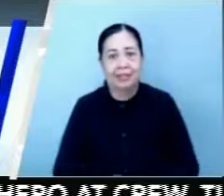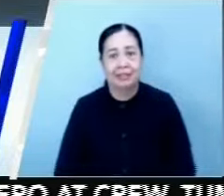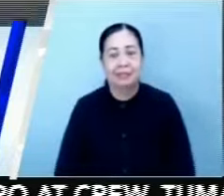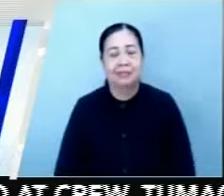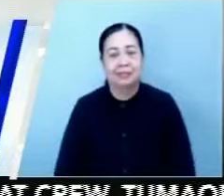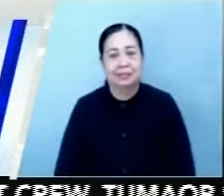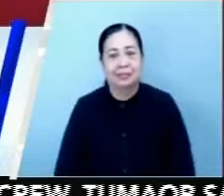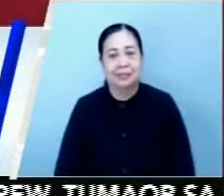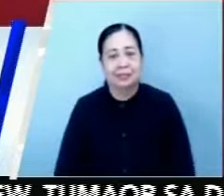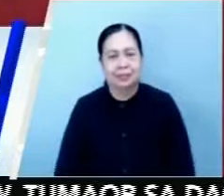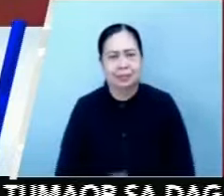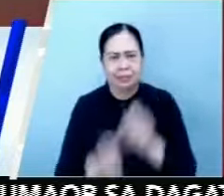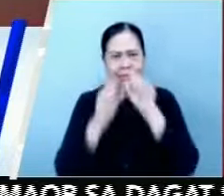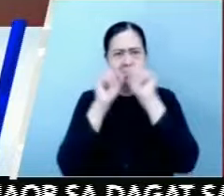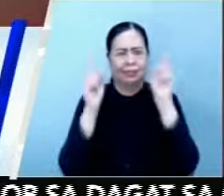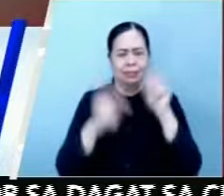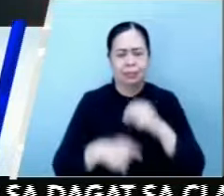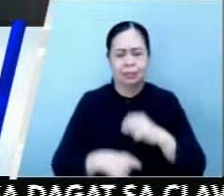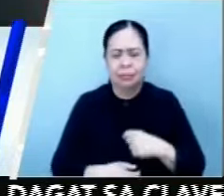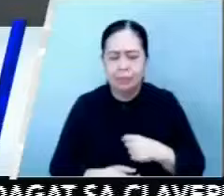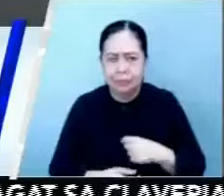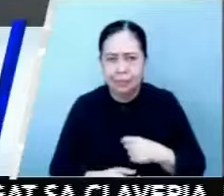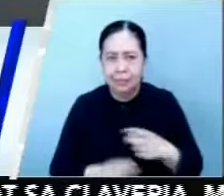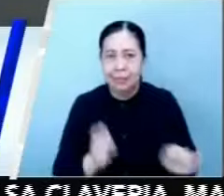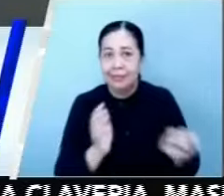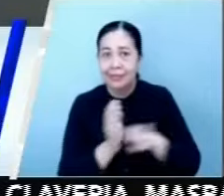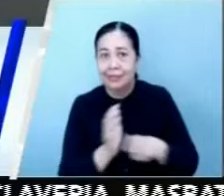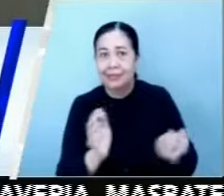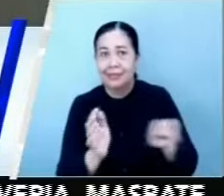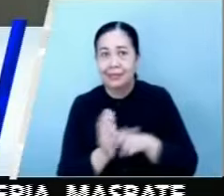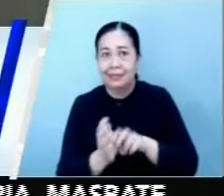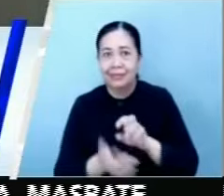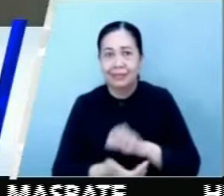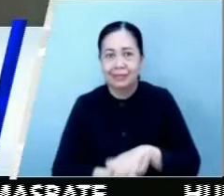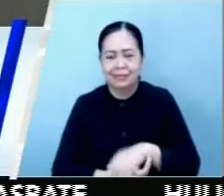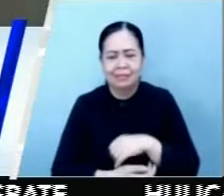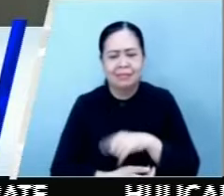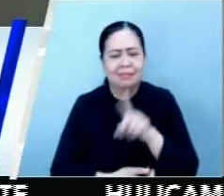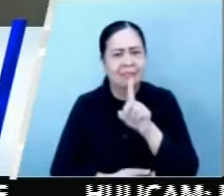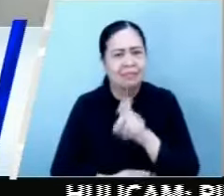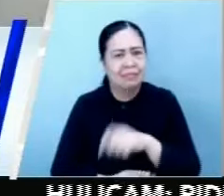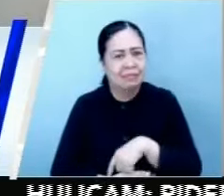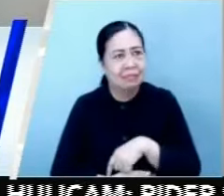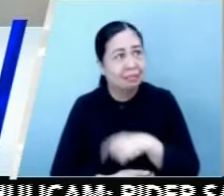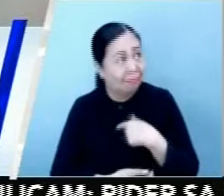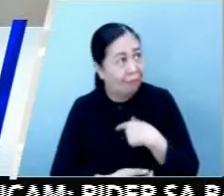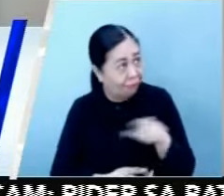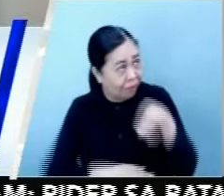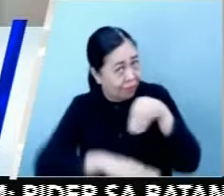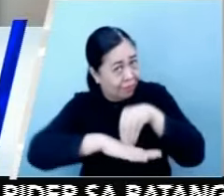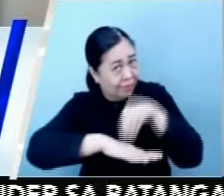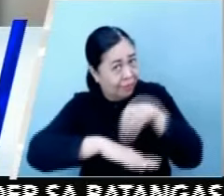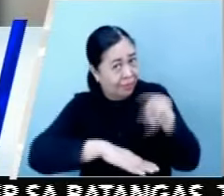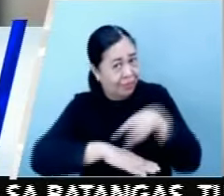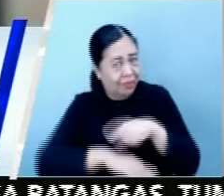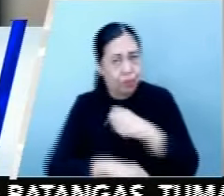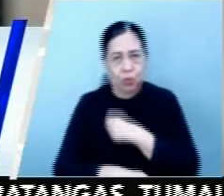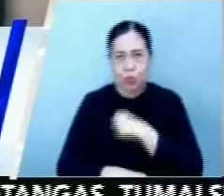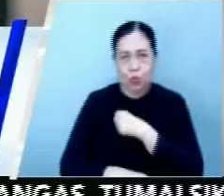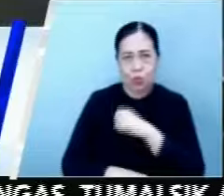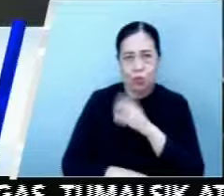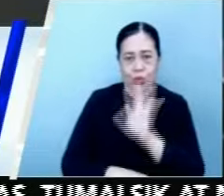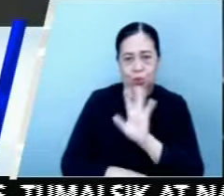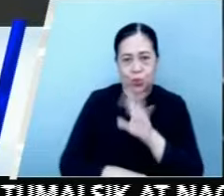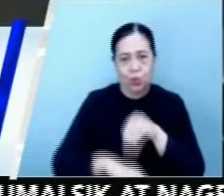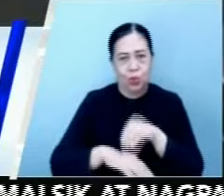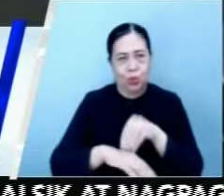Nagugulat nga raw ang kanyang mga naisasakay at napapatanong. Ay, may tindahan ka kuya. Ay, sorry po ma'am, sir. Hindi po yung